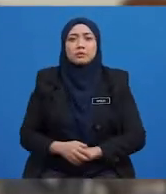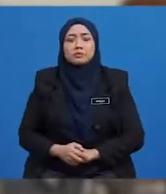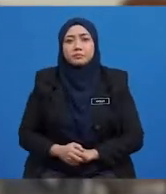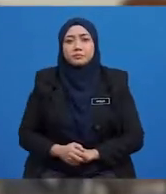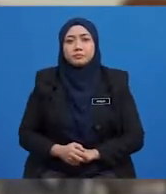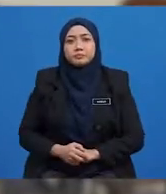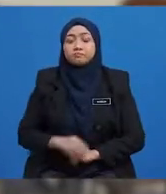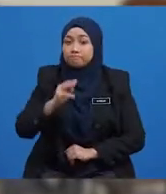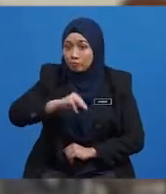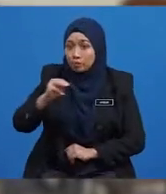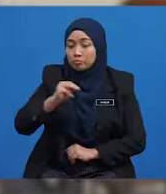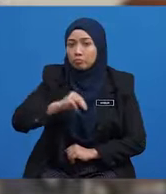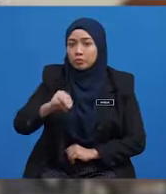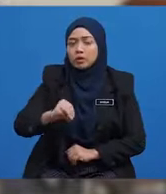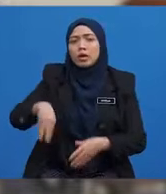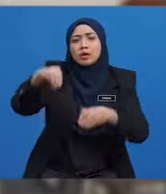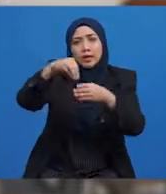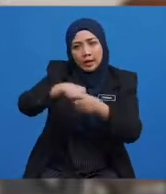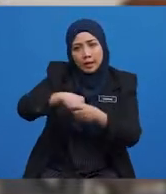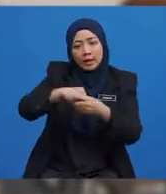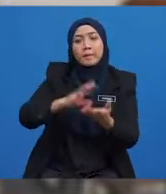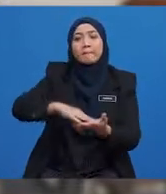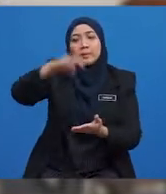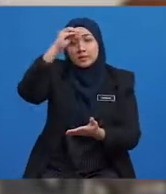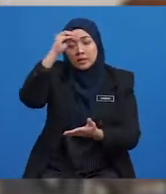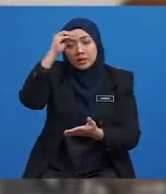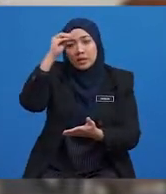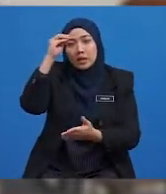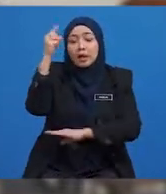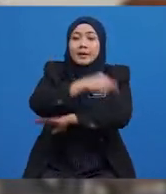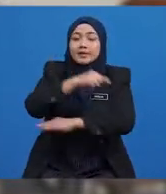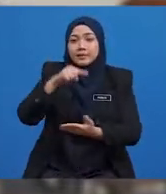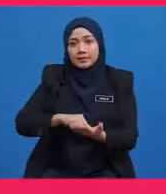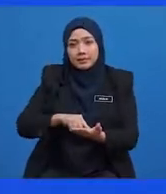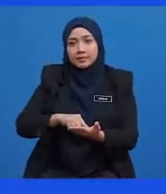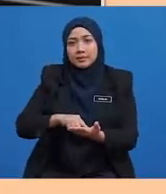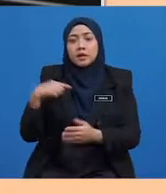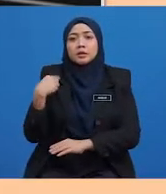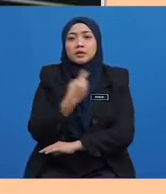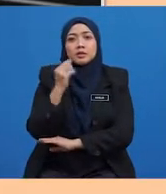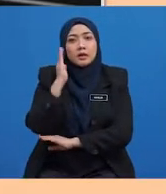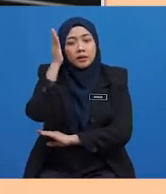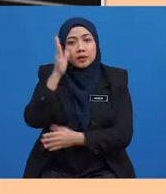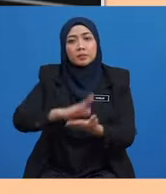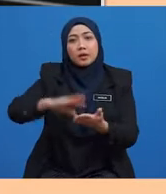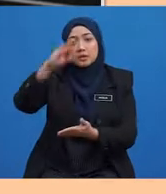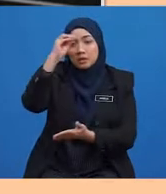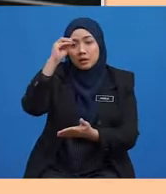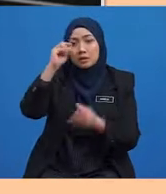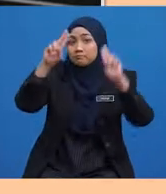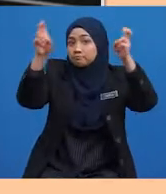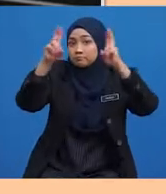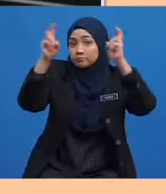Baik murid-murid, dalam sesi pembelajaran pada hari ini, kita akan mempelajari